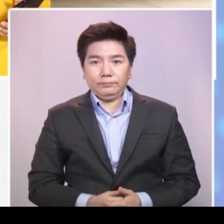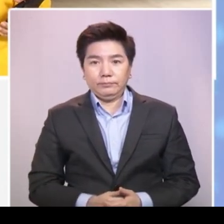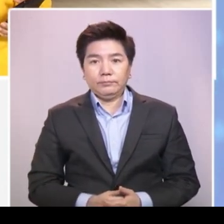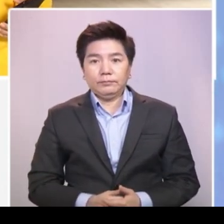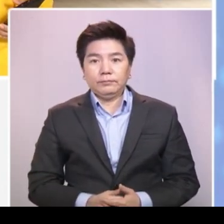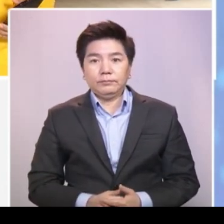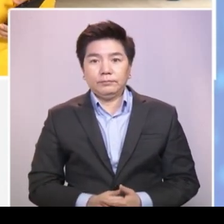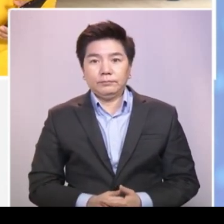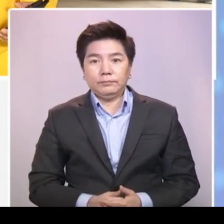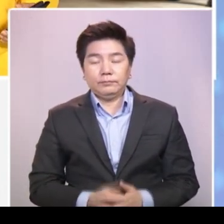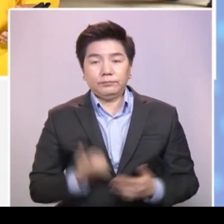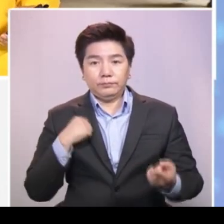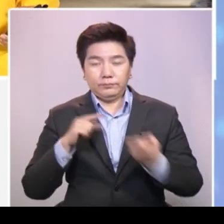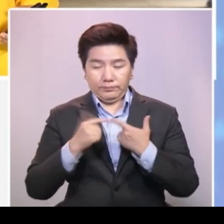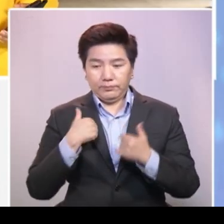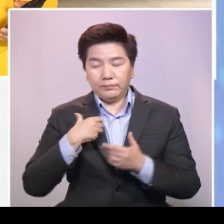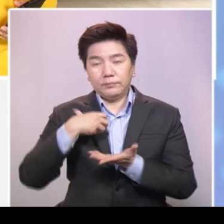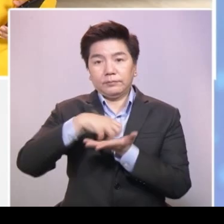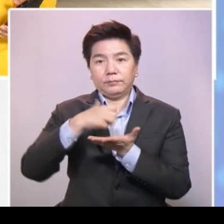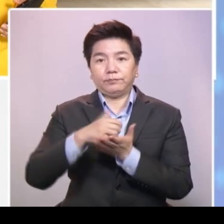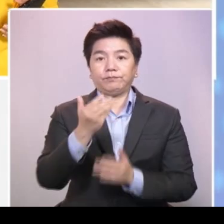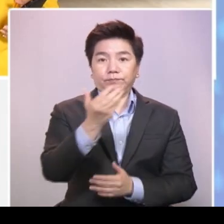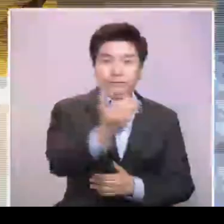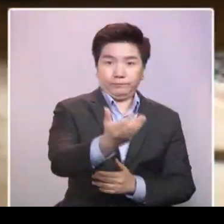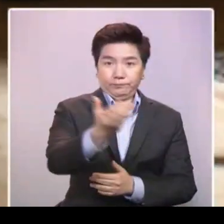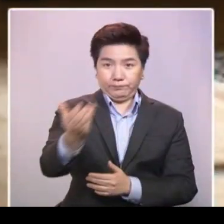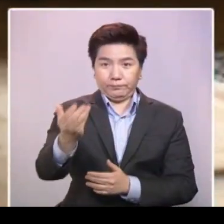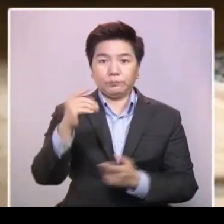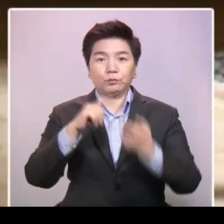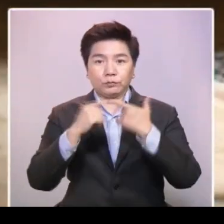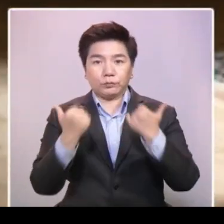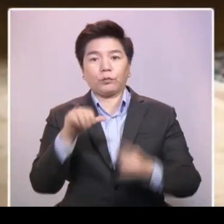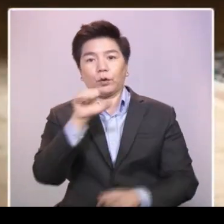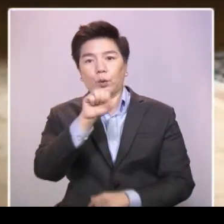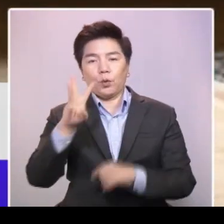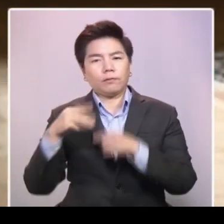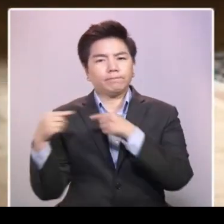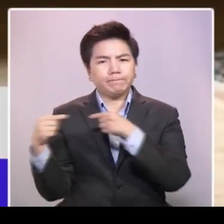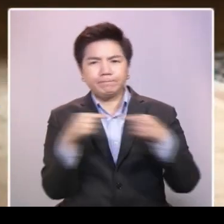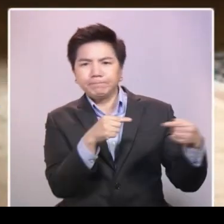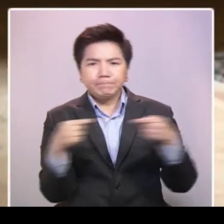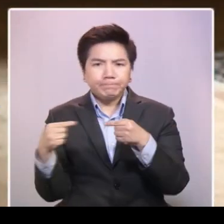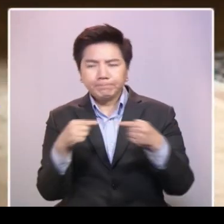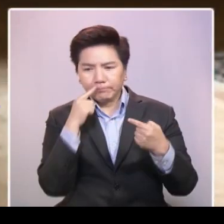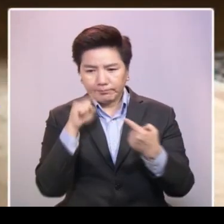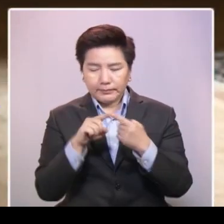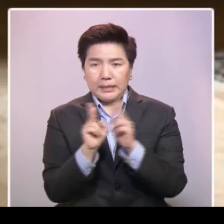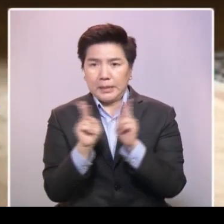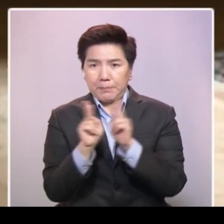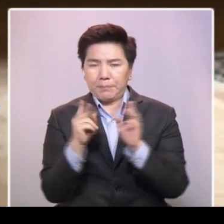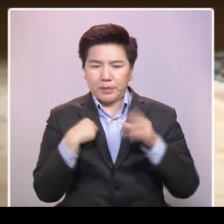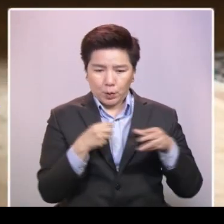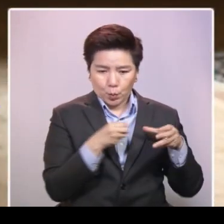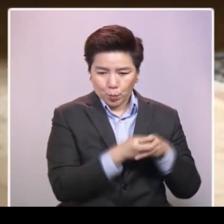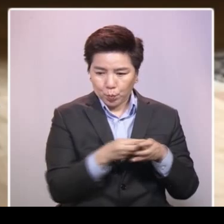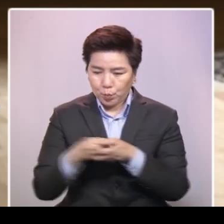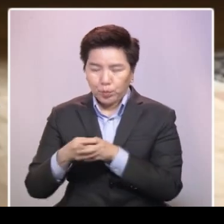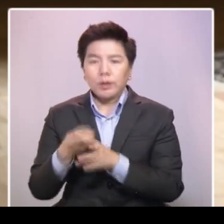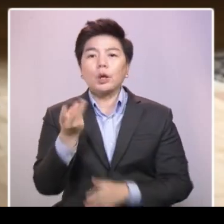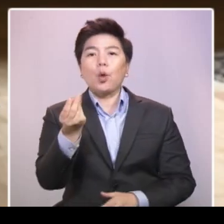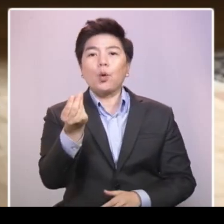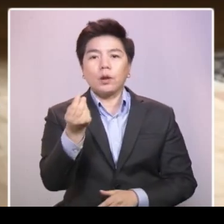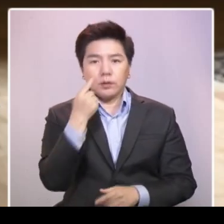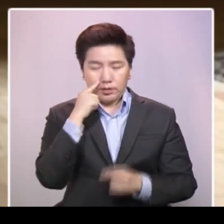ครับค่ะคุณนพัฒและคุณกุลธิดาคะที่ประชุมวุฒิสภายังคงถกเถียงกันล่ะค่ะว่าควรจะมีกรรมาธิการสามัญประจำวุฒิสภา